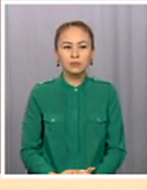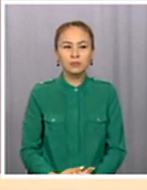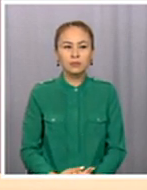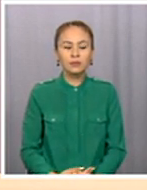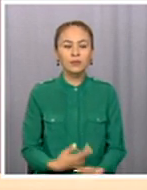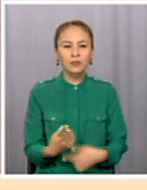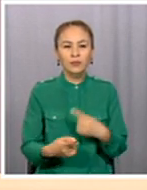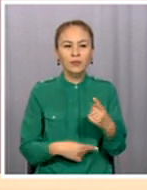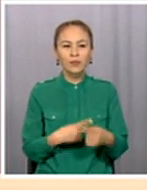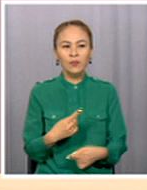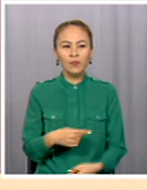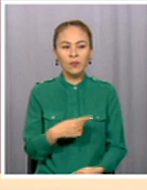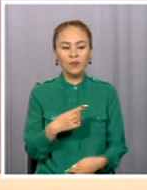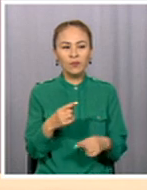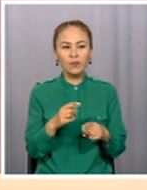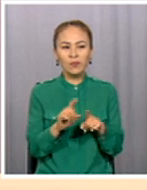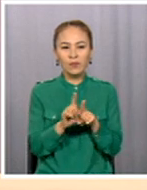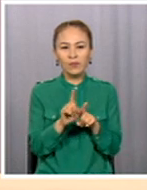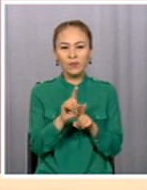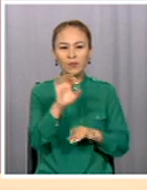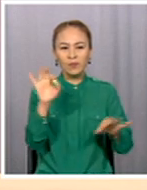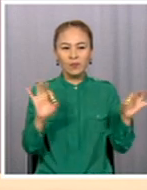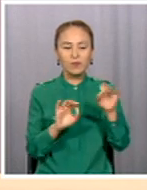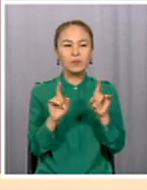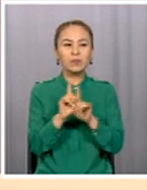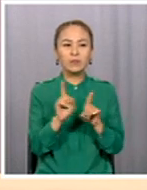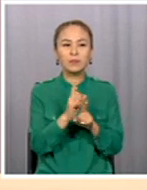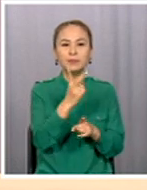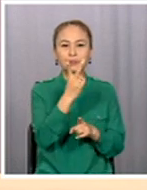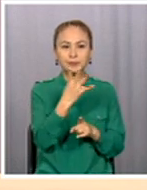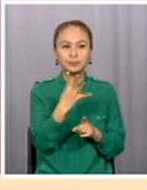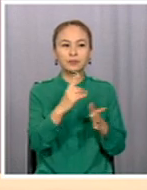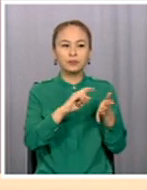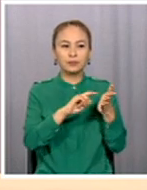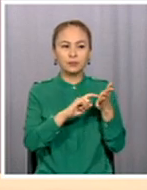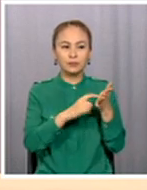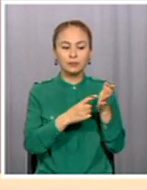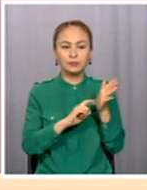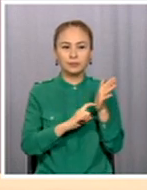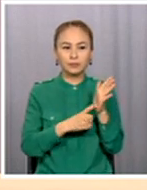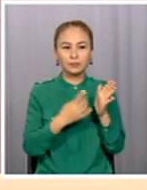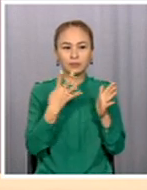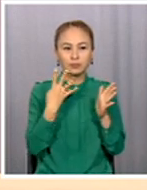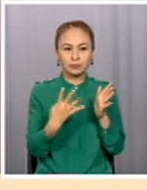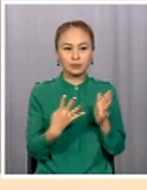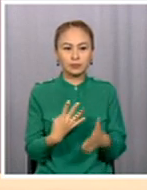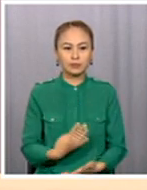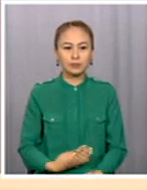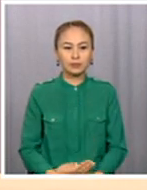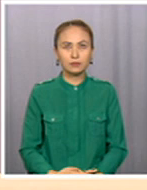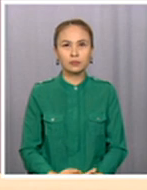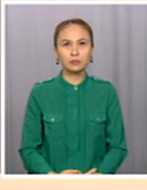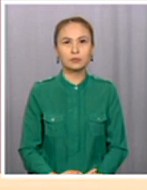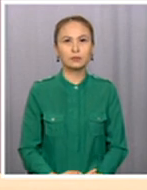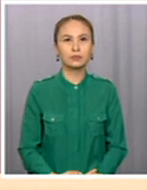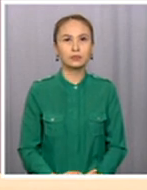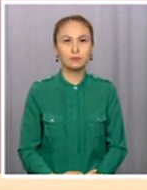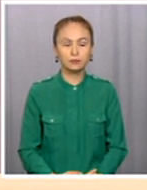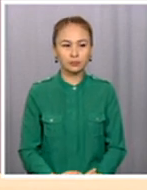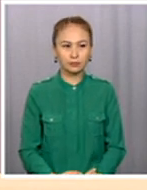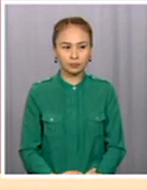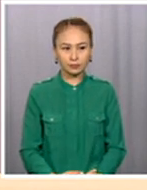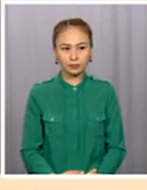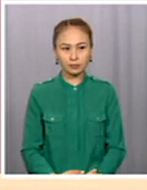Келесі шаршының периметрі 24 сантиметр екен. Олай болса, бір